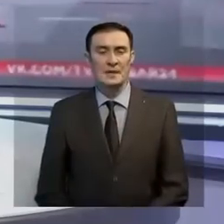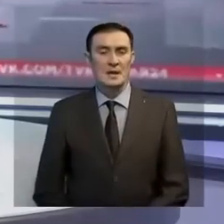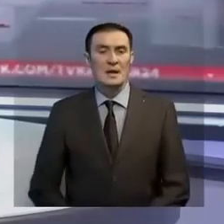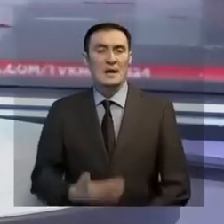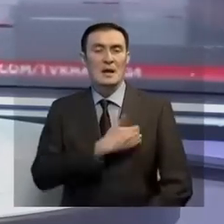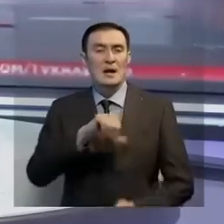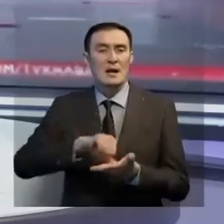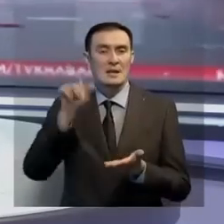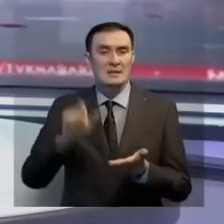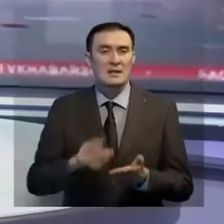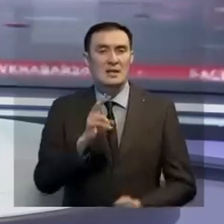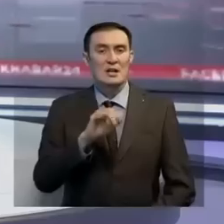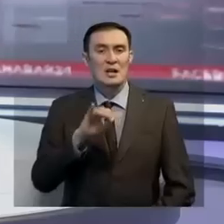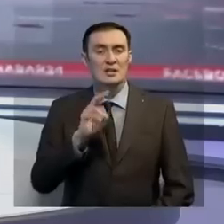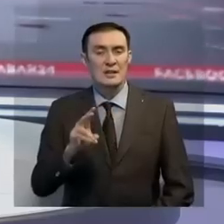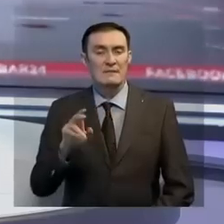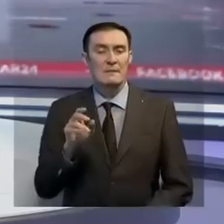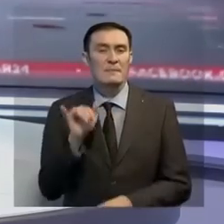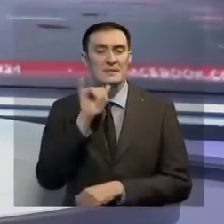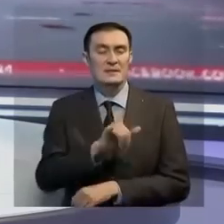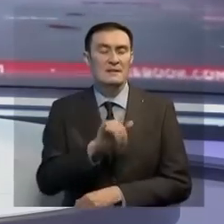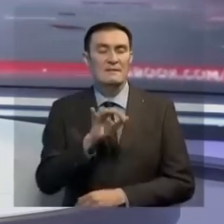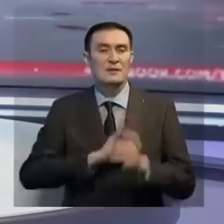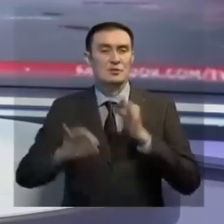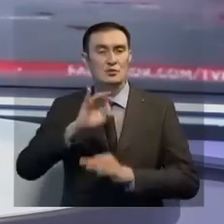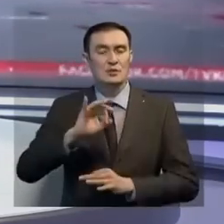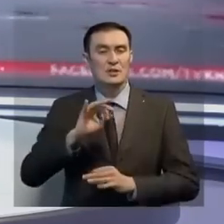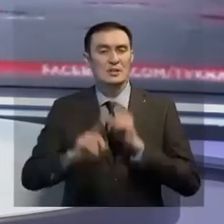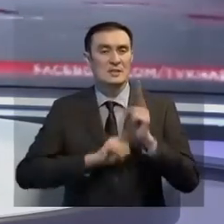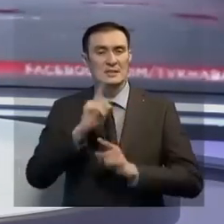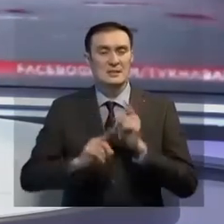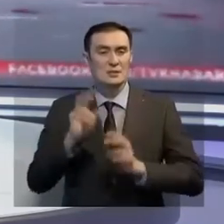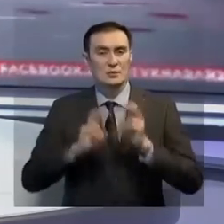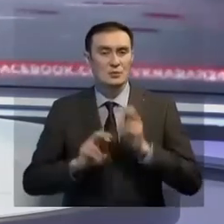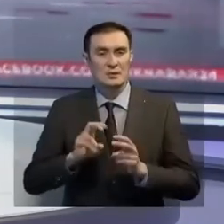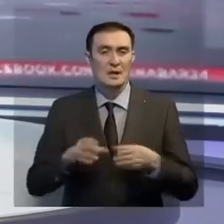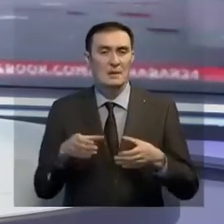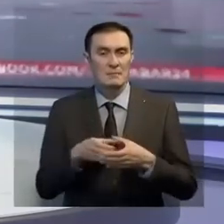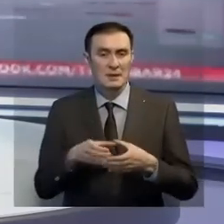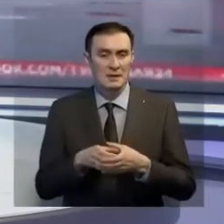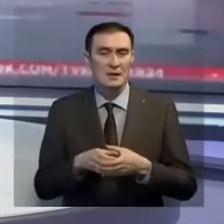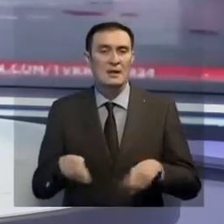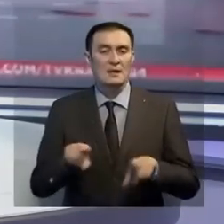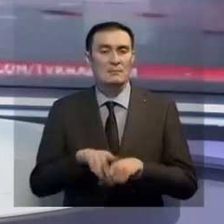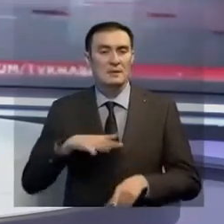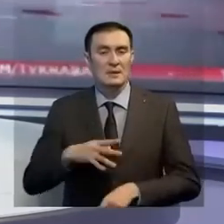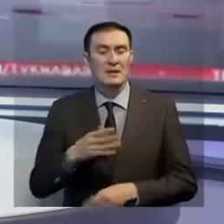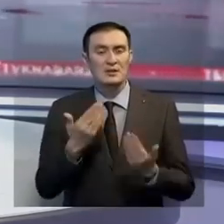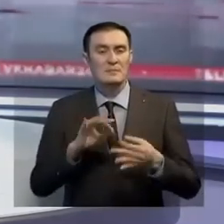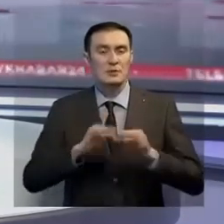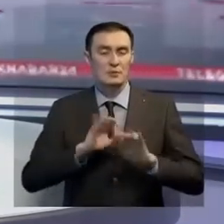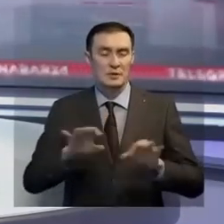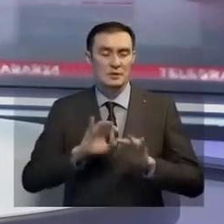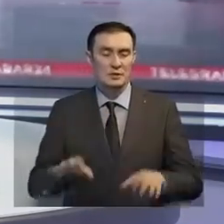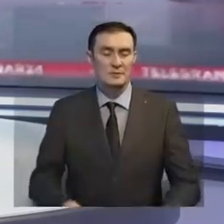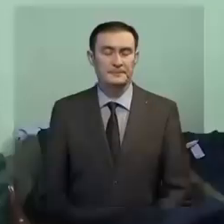Кандидат Мейрам Кажыкен посетил Восточно-Жезказганский рудник, где встретился с сотрудниками предприятия «Жезказган-Светмет». Как это было, в следующем